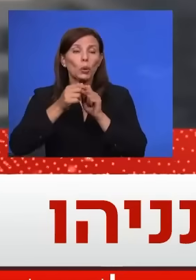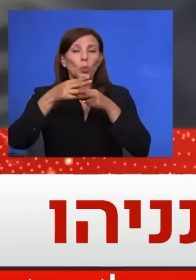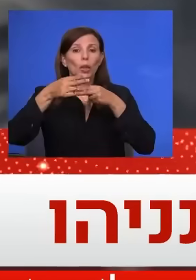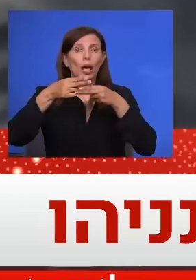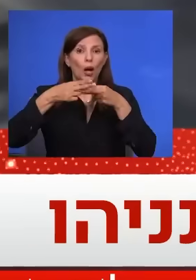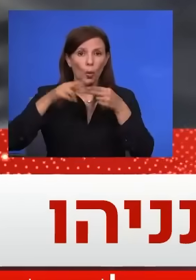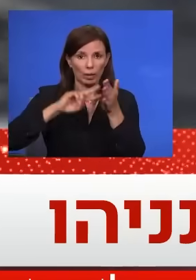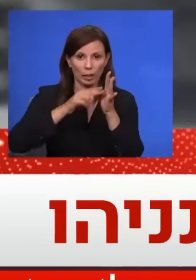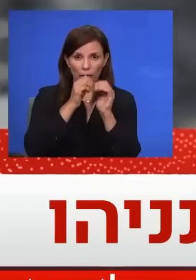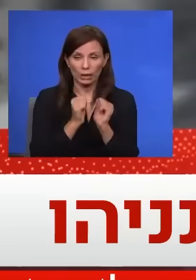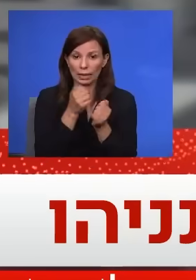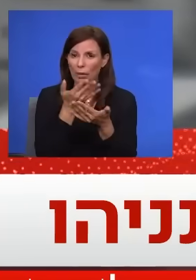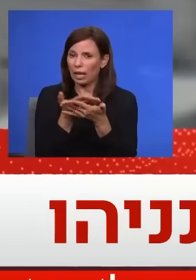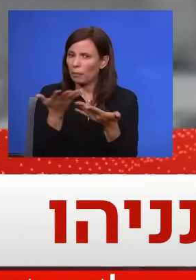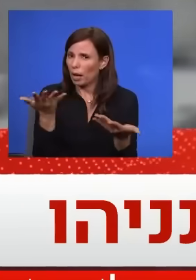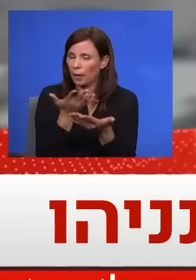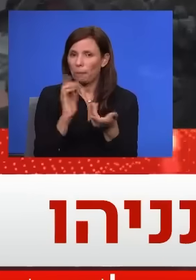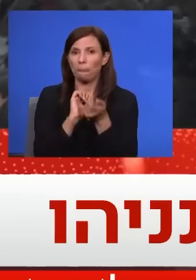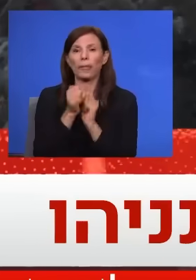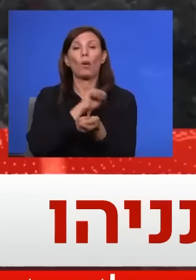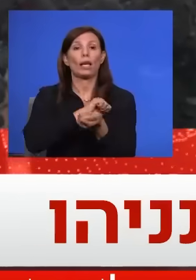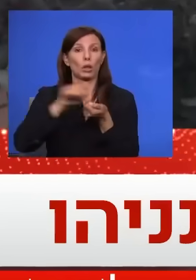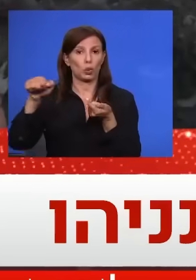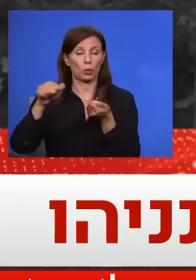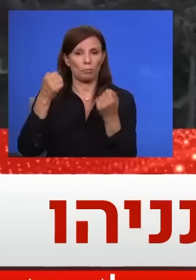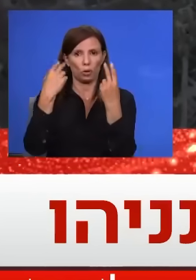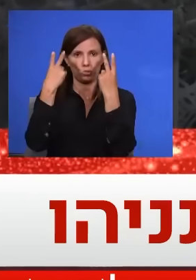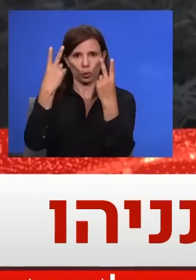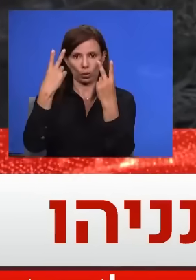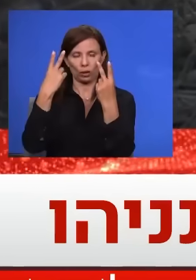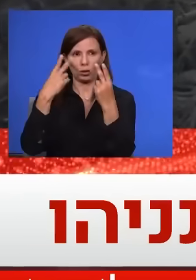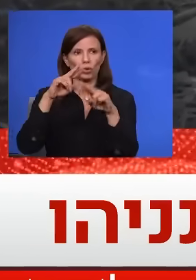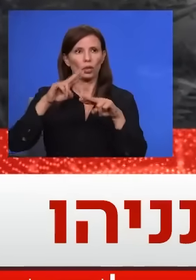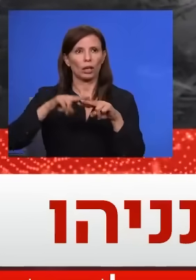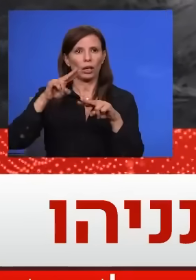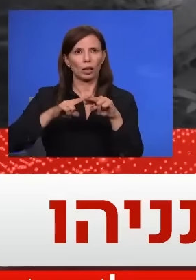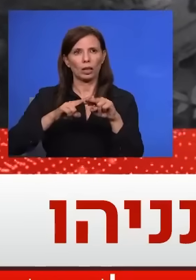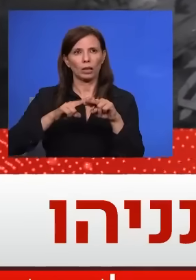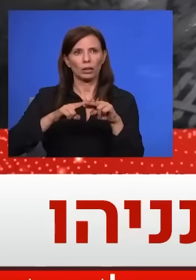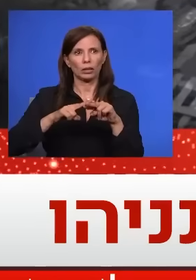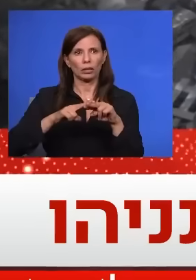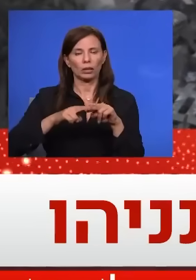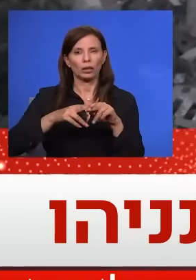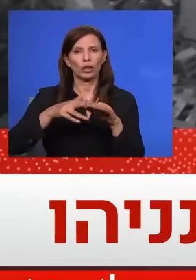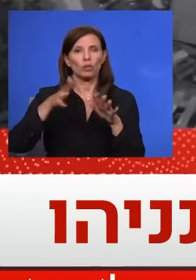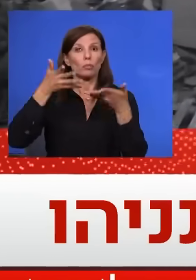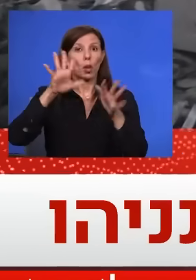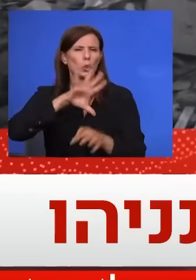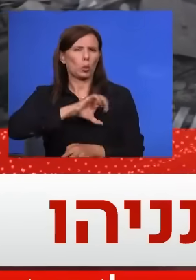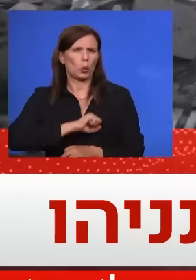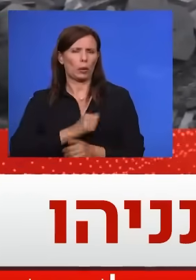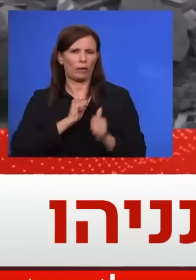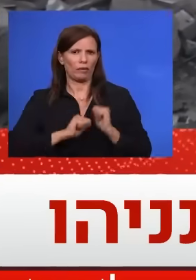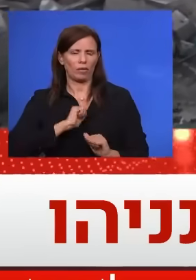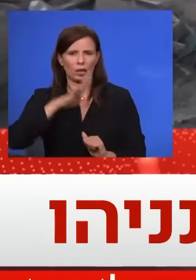מעיד או על חיסול משמעותי שאחריו, חיסול כזה שמאוד כואב לחמאס, שאחריו ראינו כבר שזה